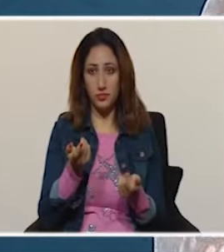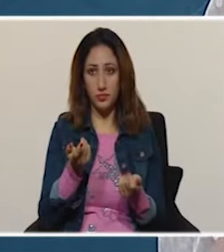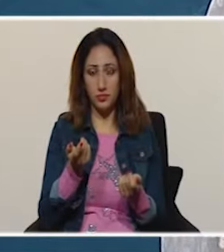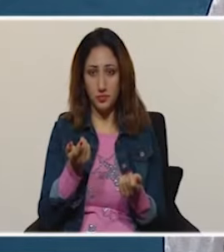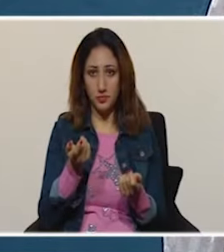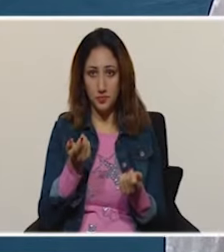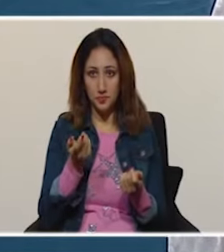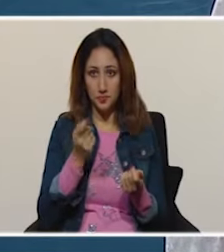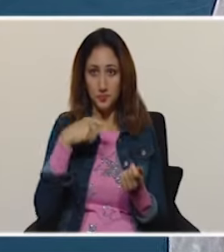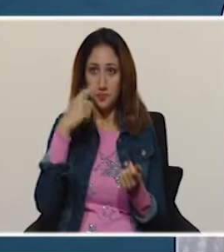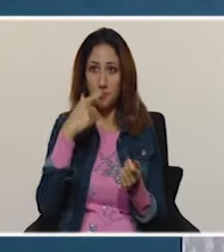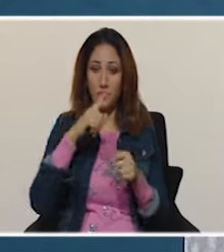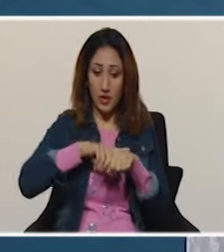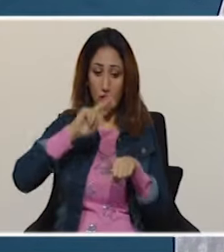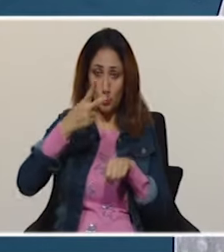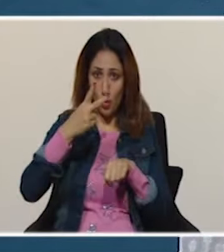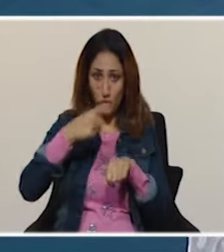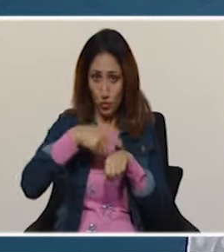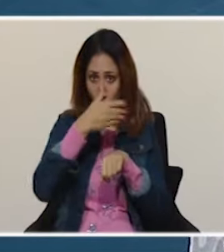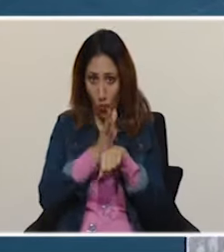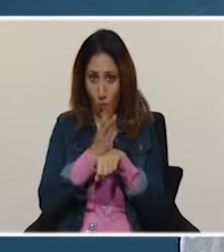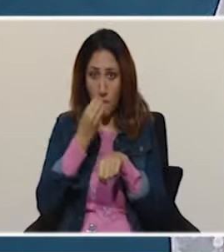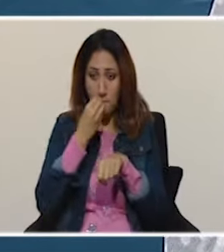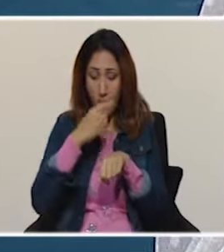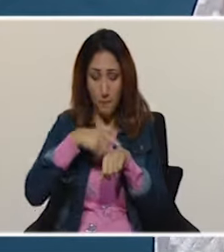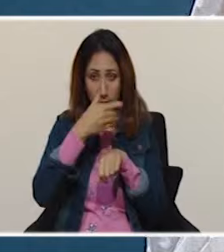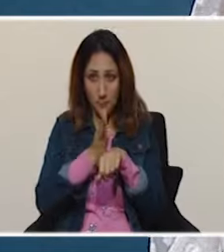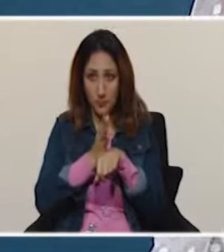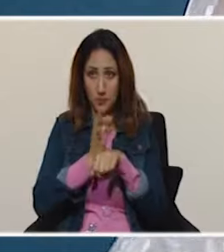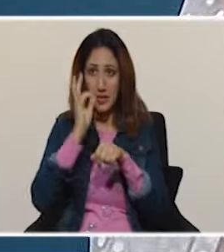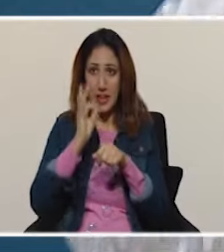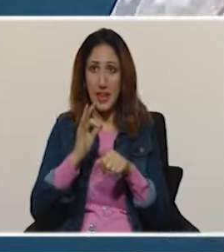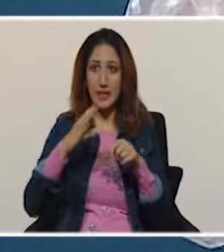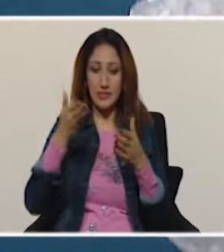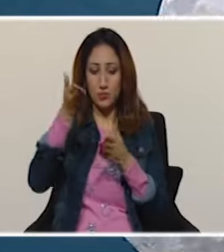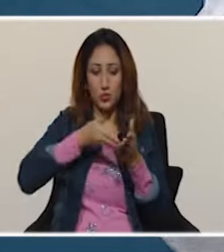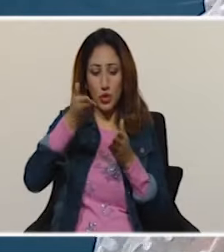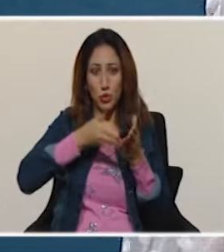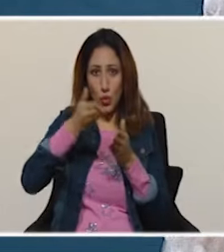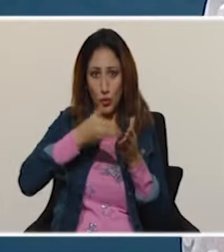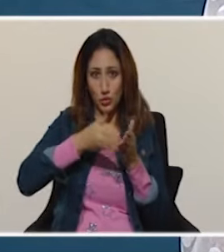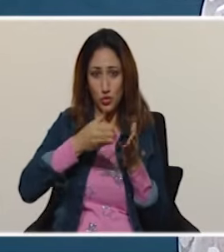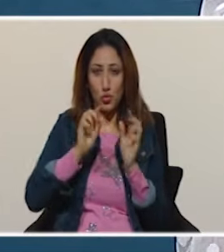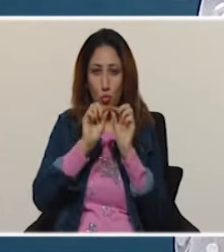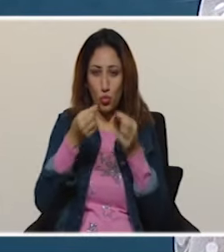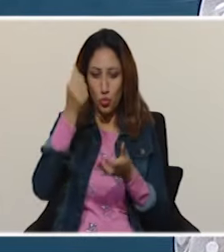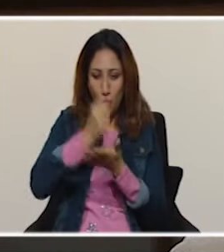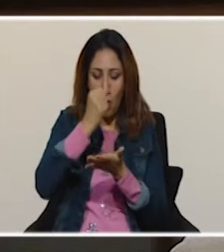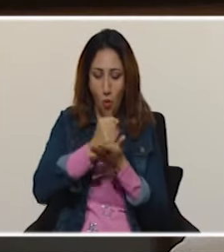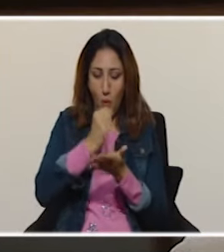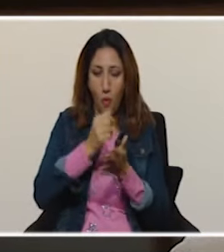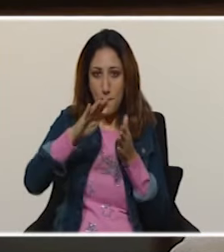حصل ما بعد الساعه 12 يعني فتره الظهر او العشاء فلازم اكل ساندويتش دجاج بالثوم والكبيس وده